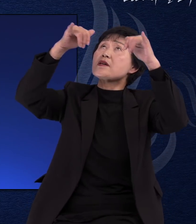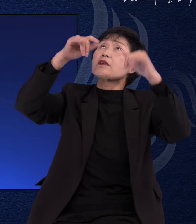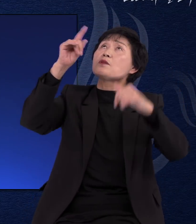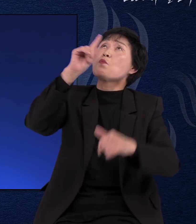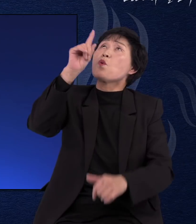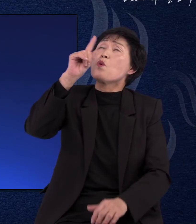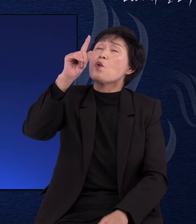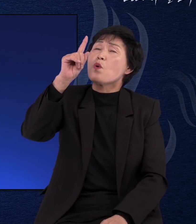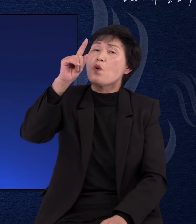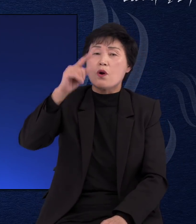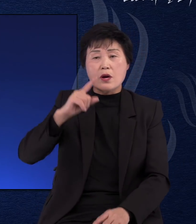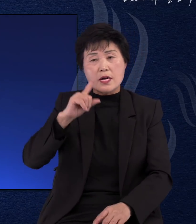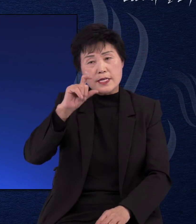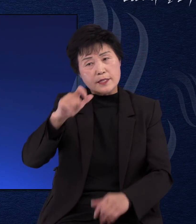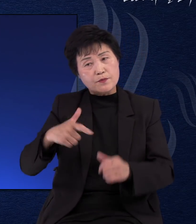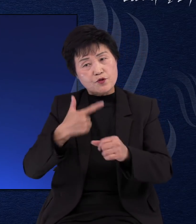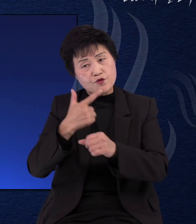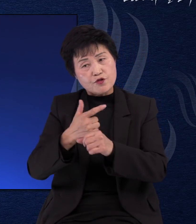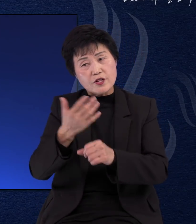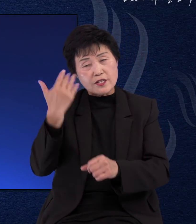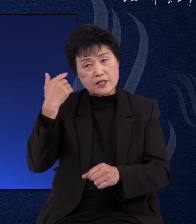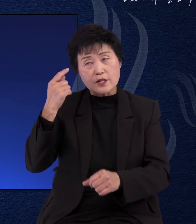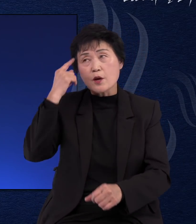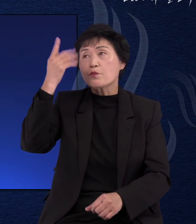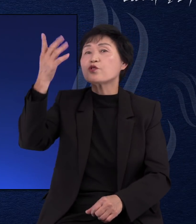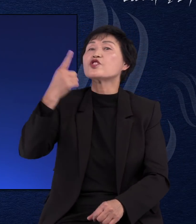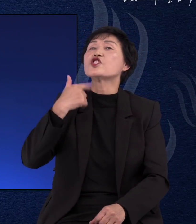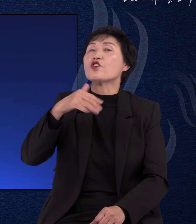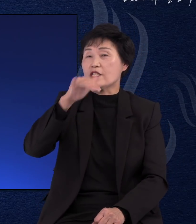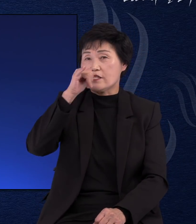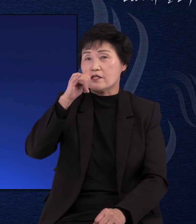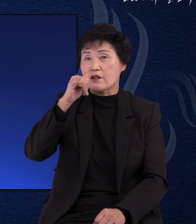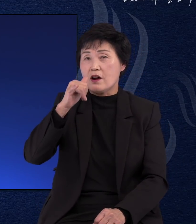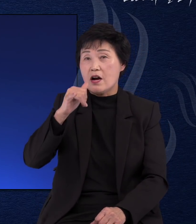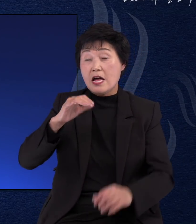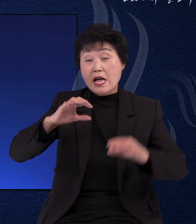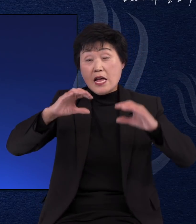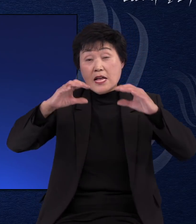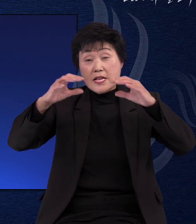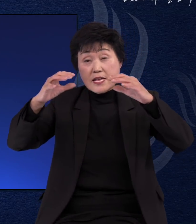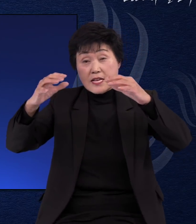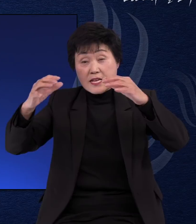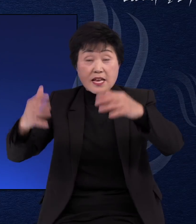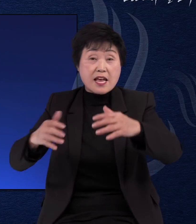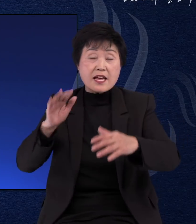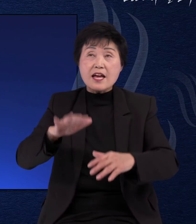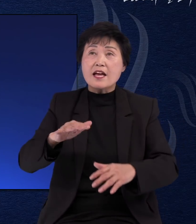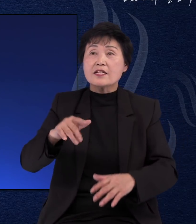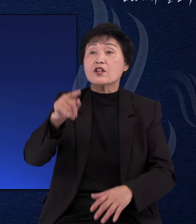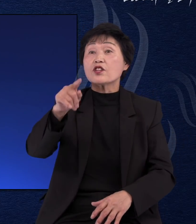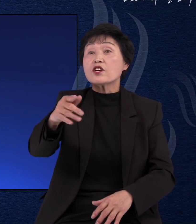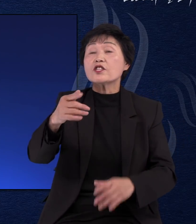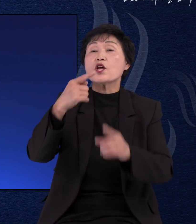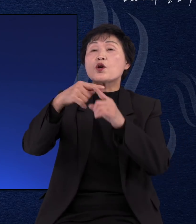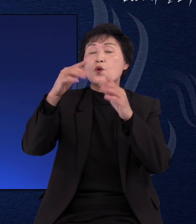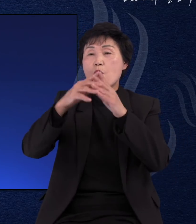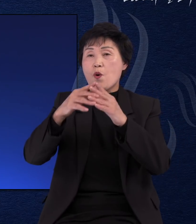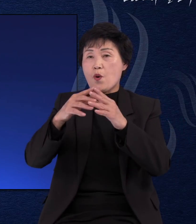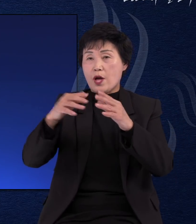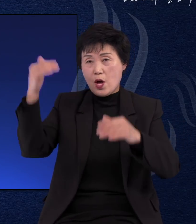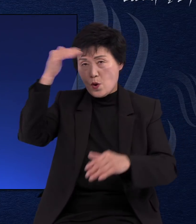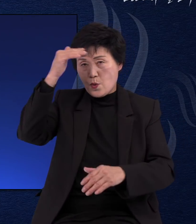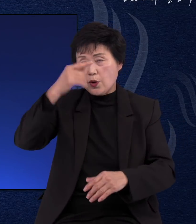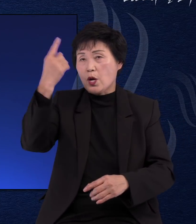전에 물어봤죠. 그때 하나님이, 전 세계에서 세미한교회를 보러 오는 비행기다. 말도 안 되지만 하나님의